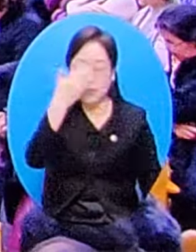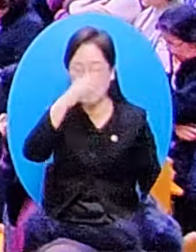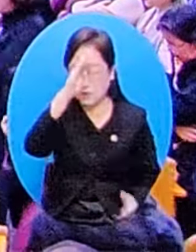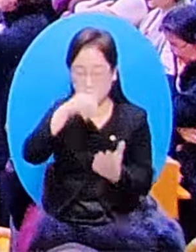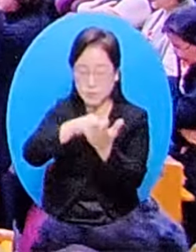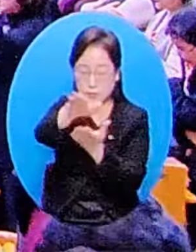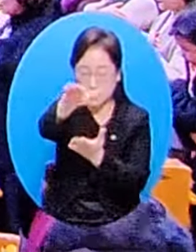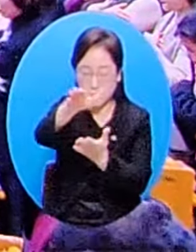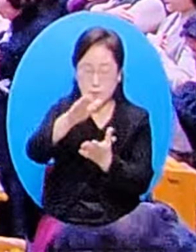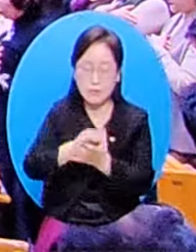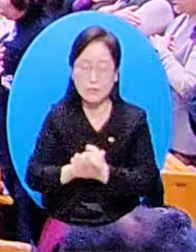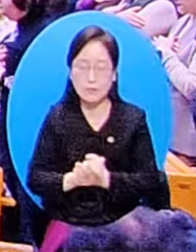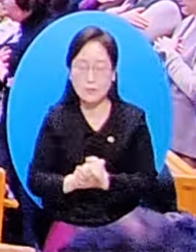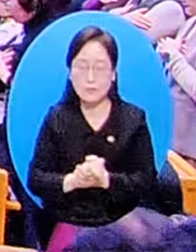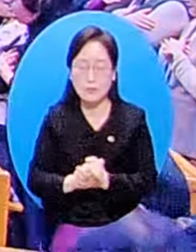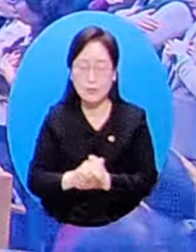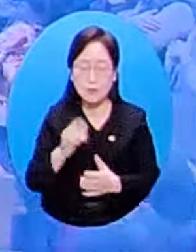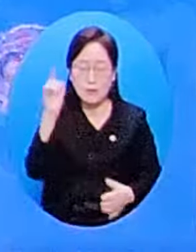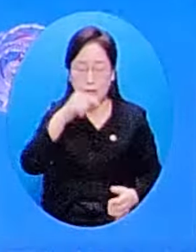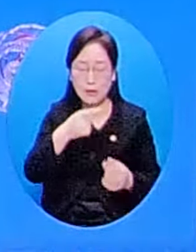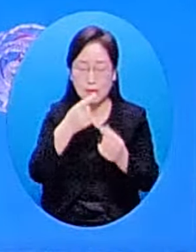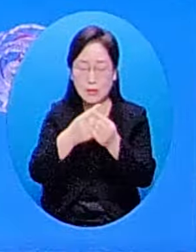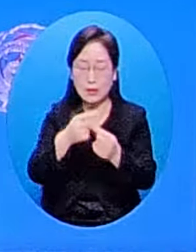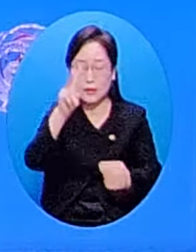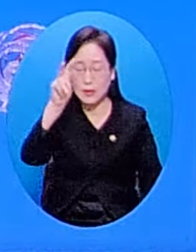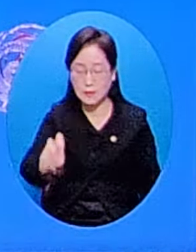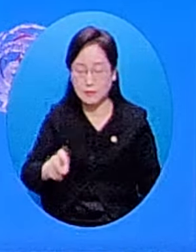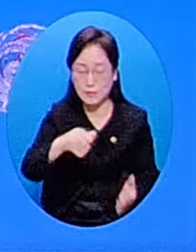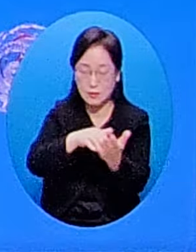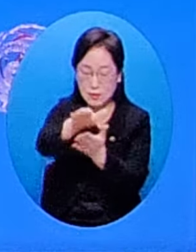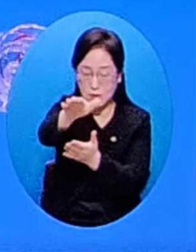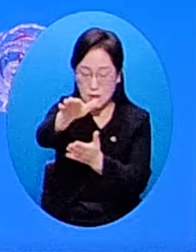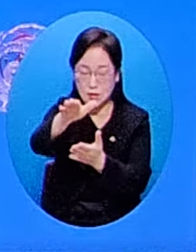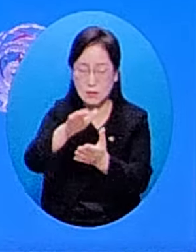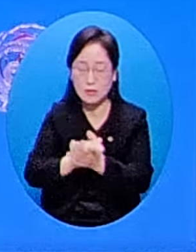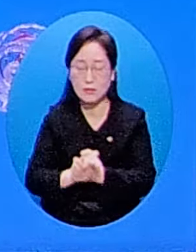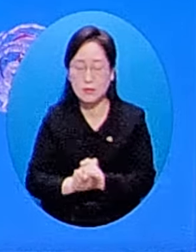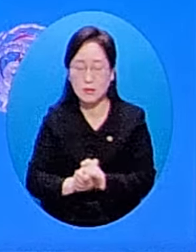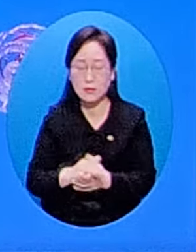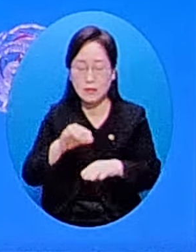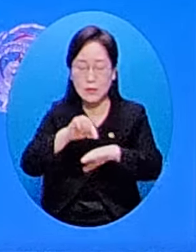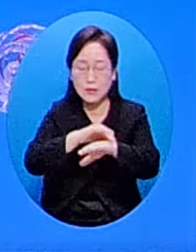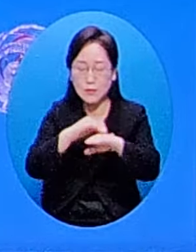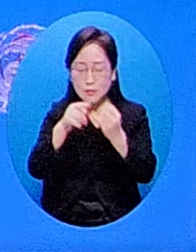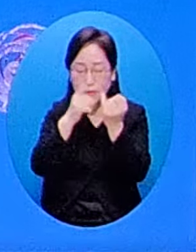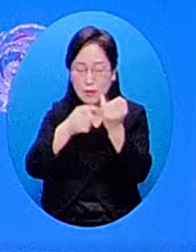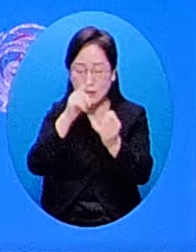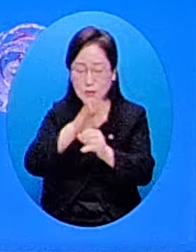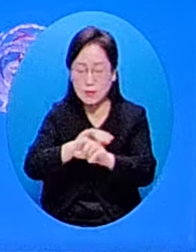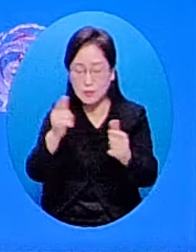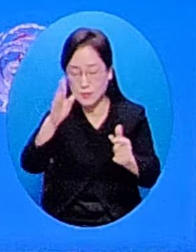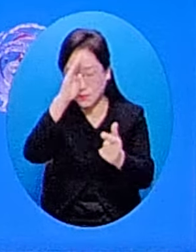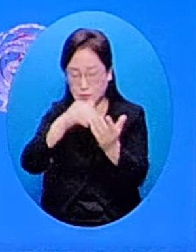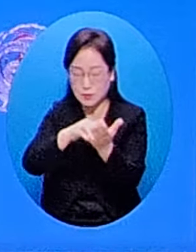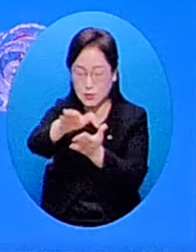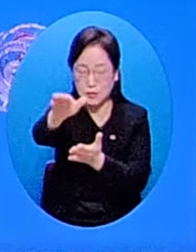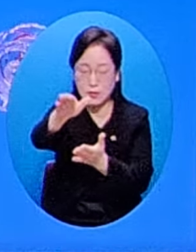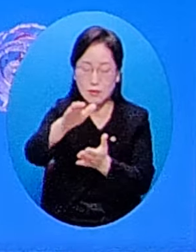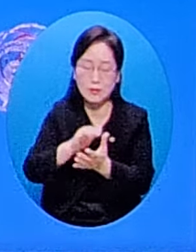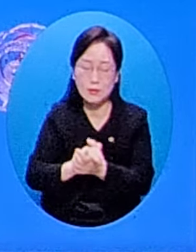당뇨가 물러갈지어다. 악성, 종양과 암은 떠나가라. 피부병, 난치병, 불임증은